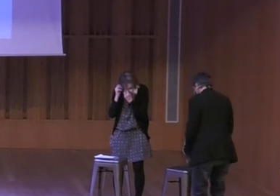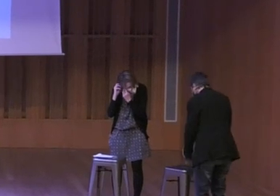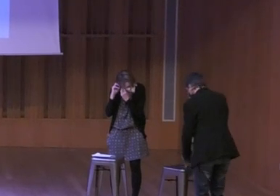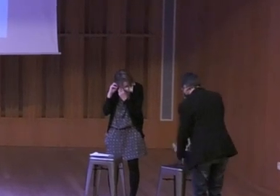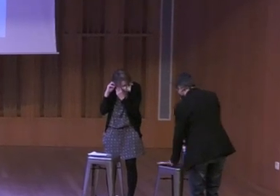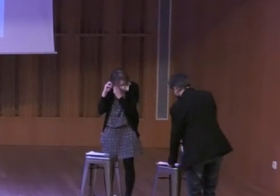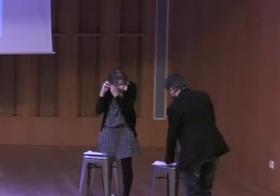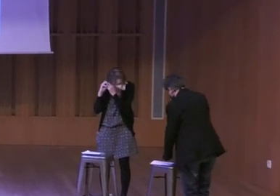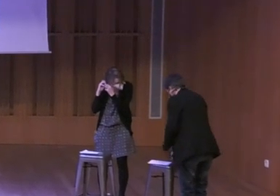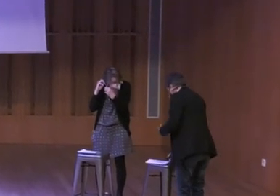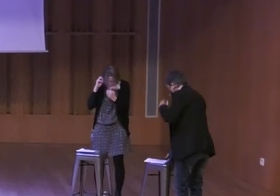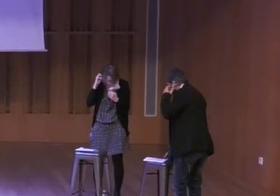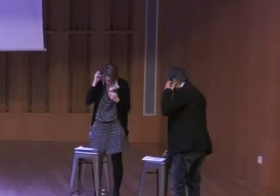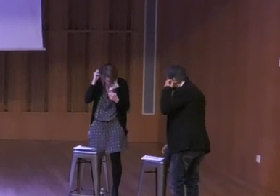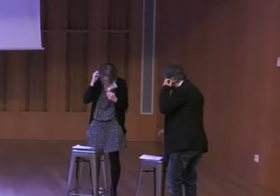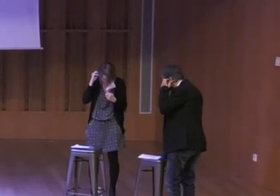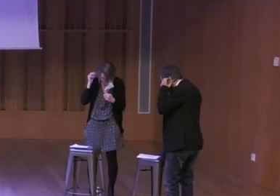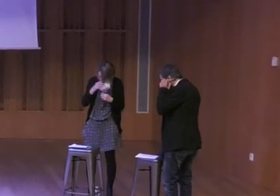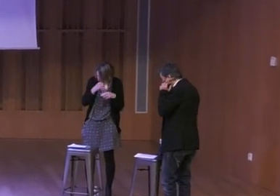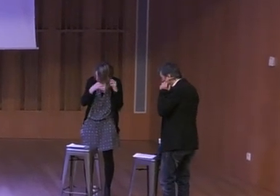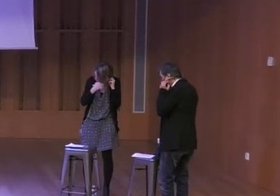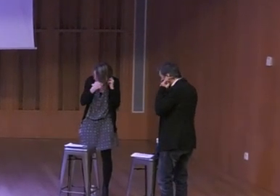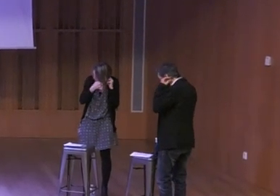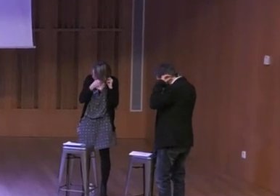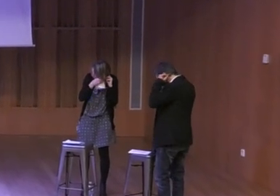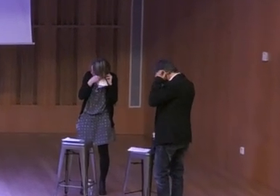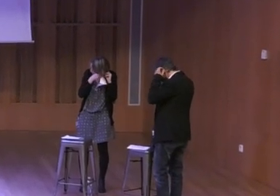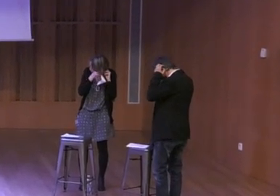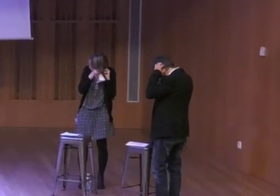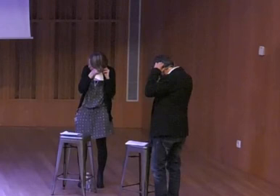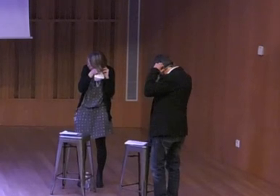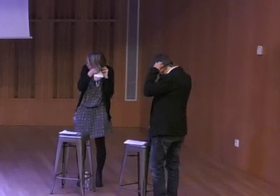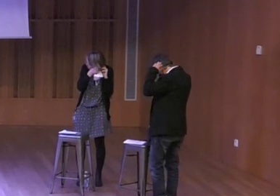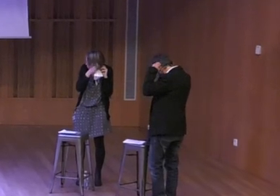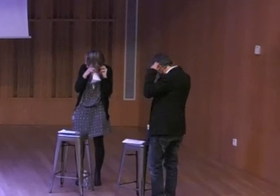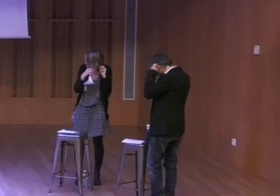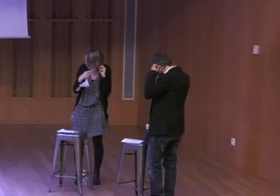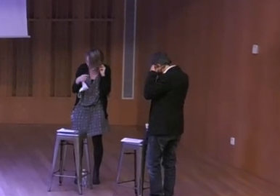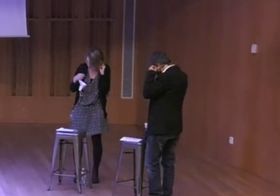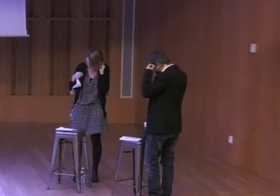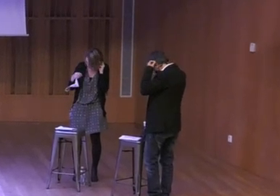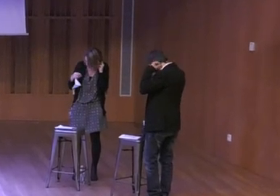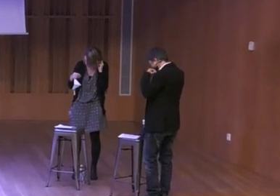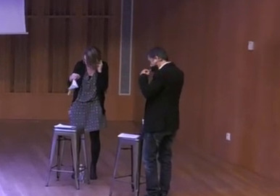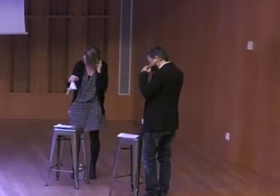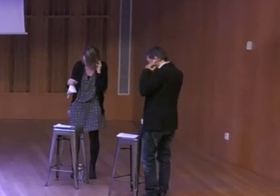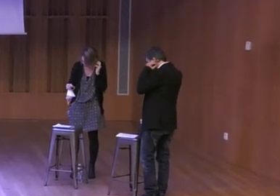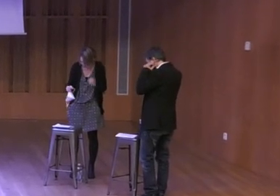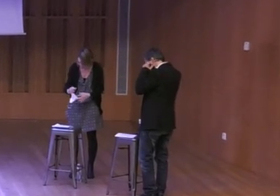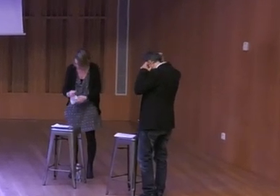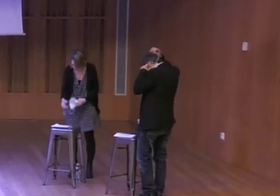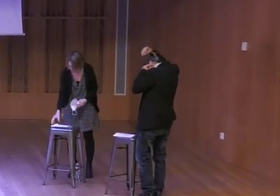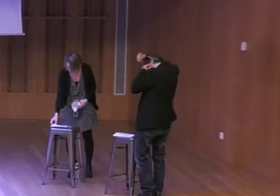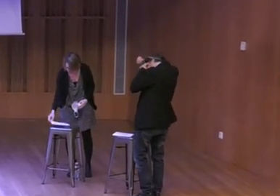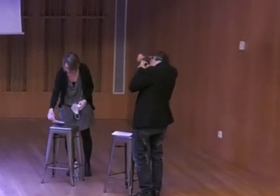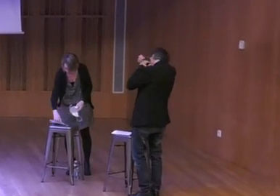els poden facilitar. I qui ja hagi escrit la seva pregunta, que calci la mà, que li recollirem perquè sigui resposta al